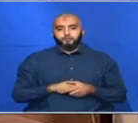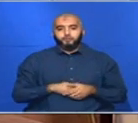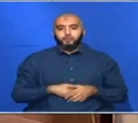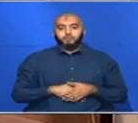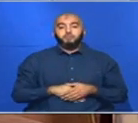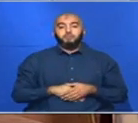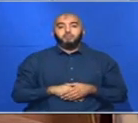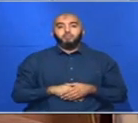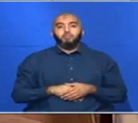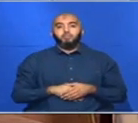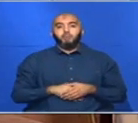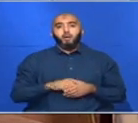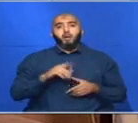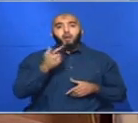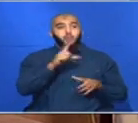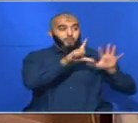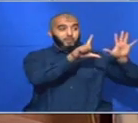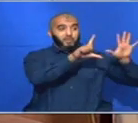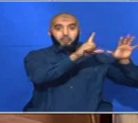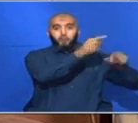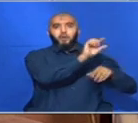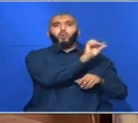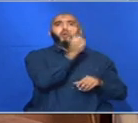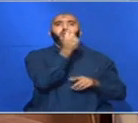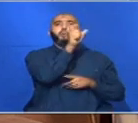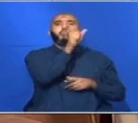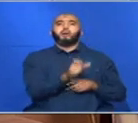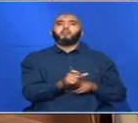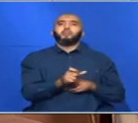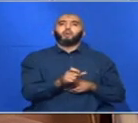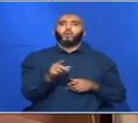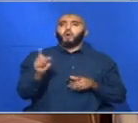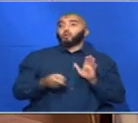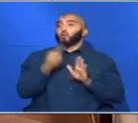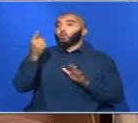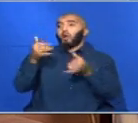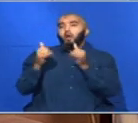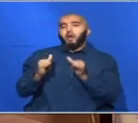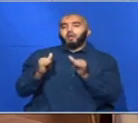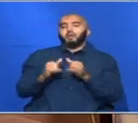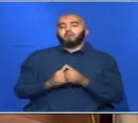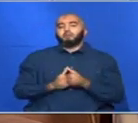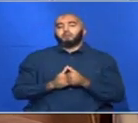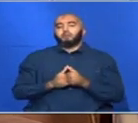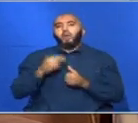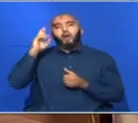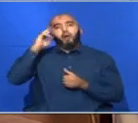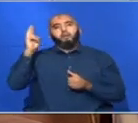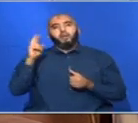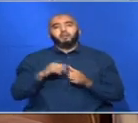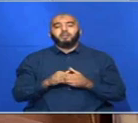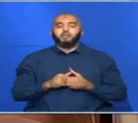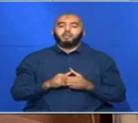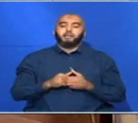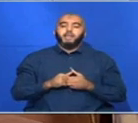من بين سبعه ورجل ذكر الله خاليا ففاظت عيناه ورجل لا يقصد به الجنس